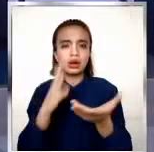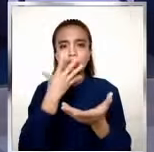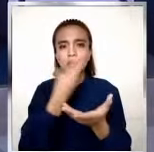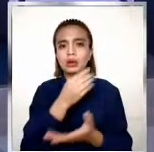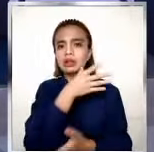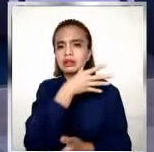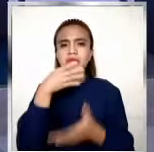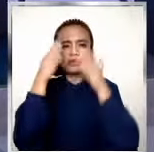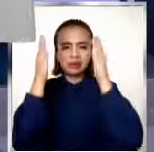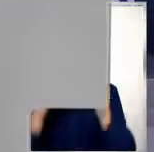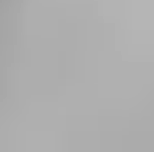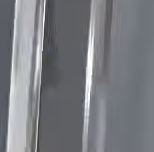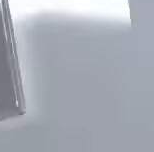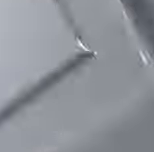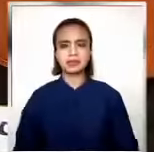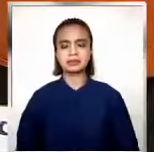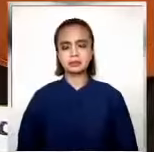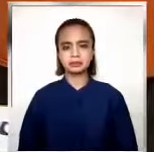Nakatutok si Bernadette Reyes.